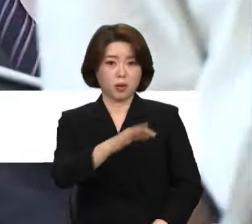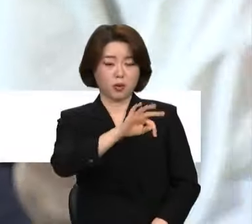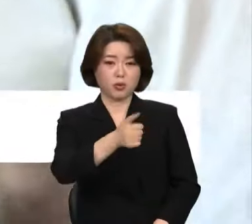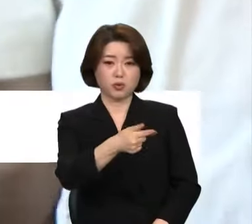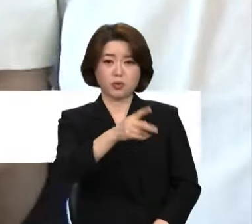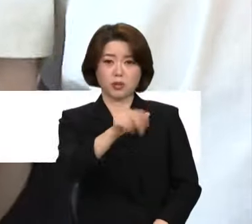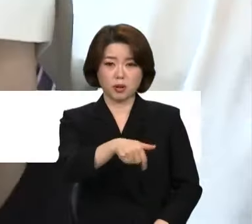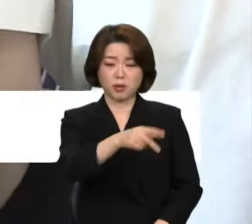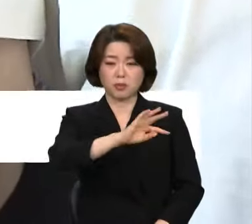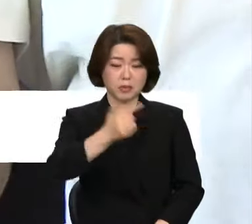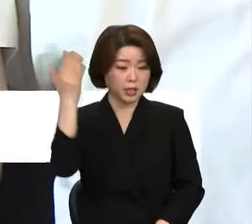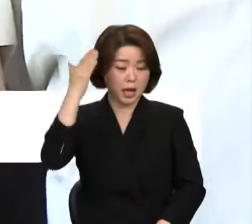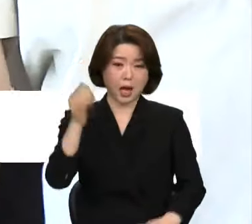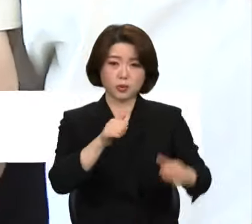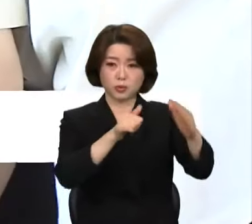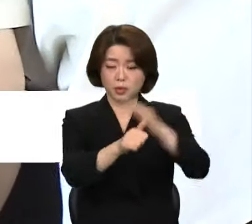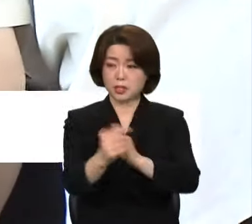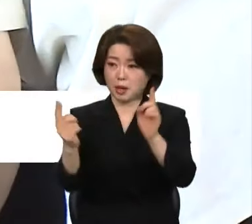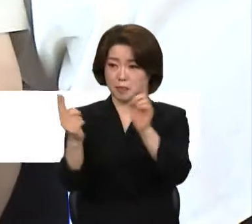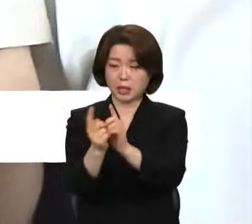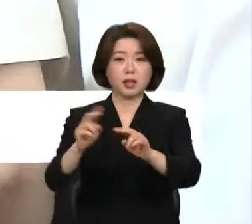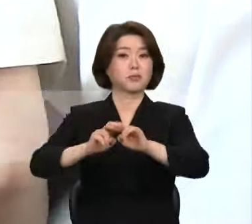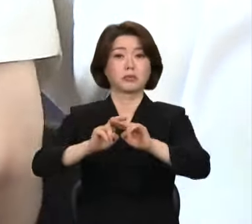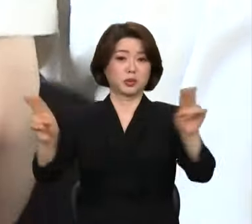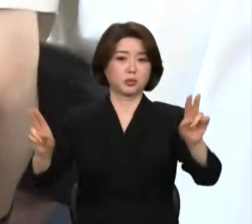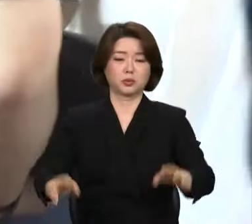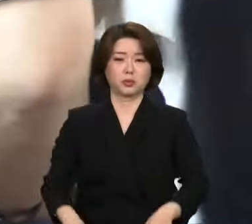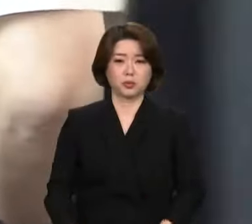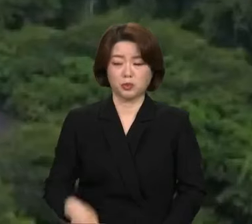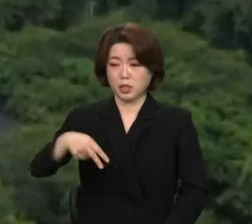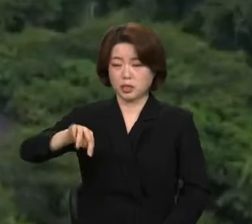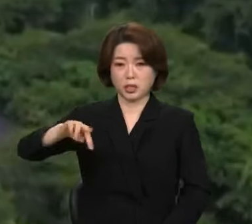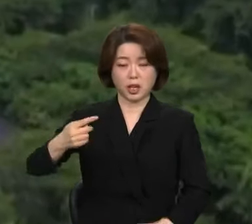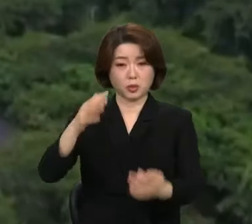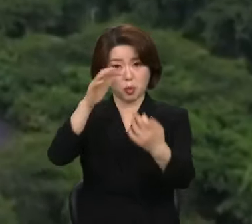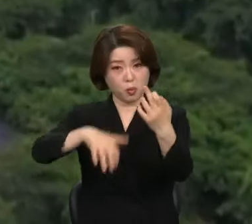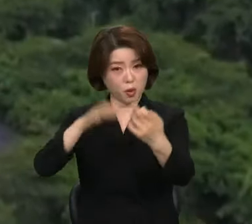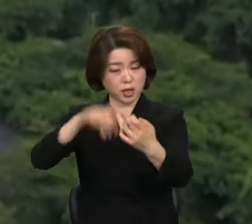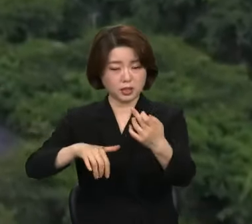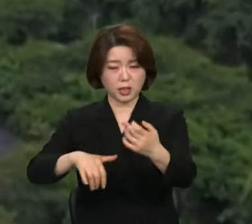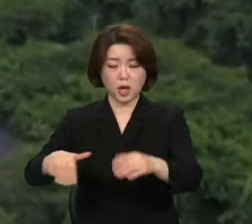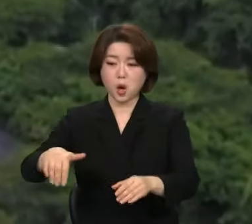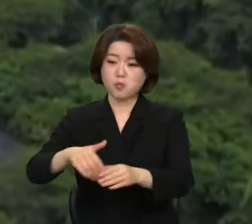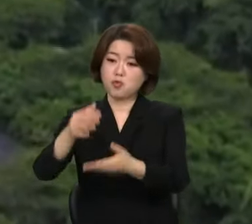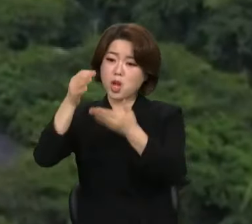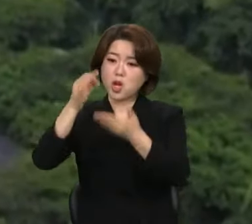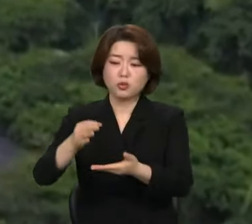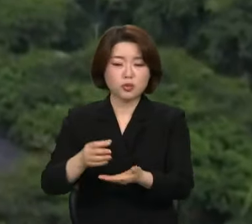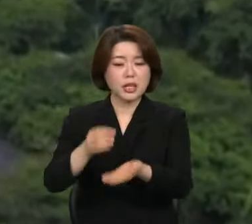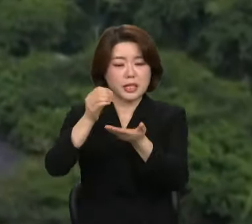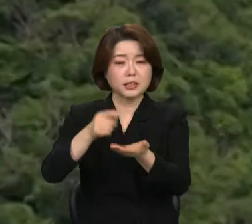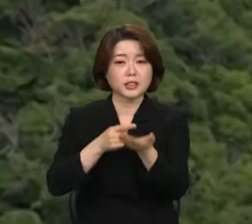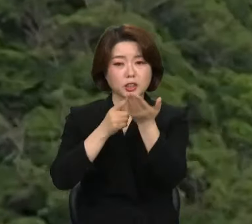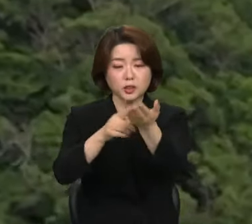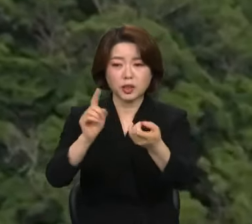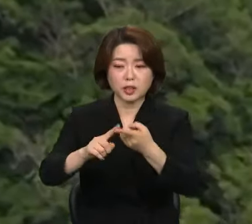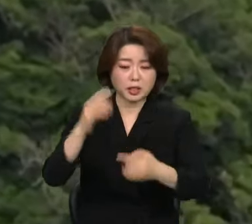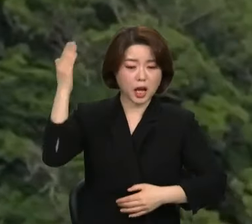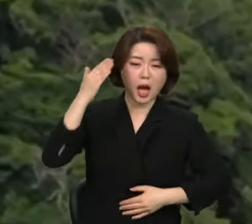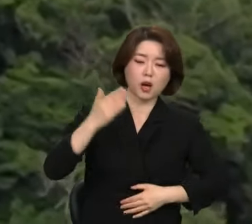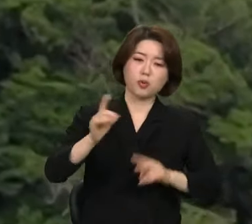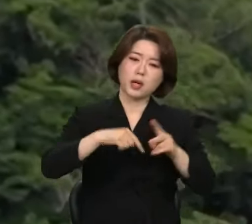주일 한국 대사와의 면담을 취소했습니다. 사도광산 등재에 대해 한국의 이해를 구하겠다고 먼저 면담을